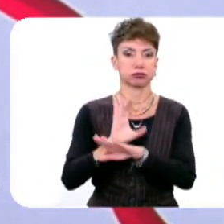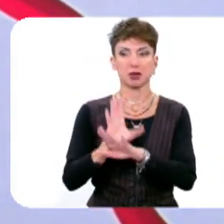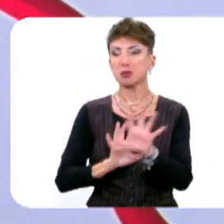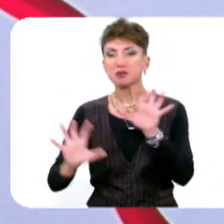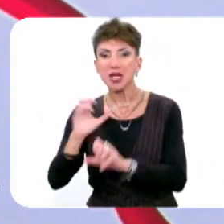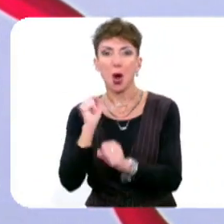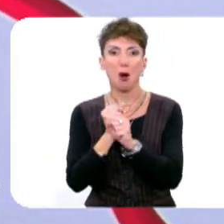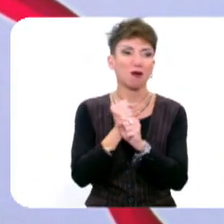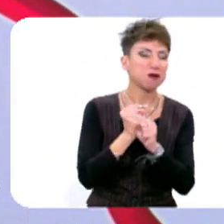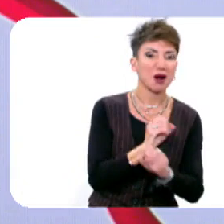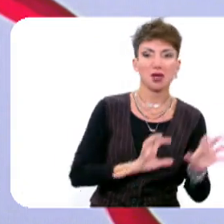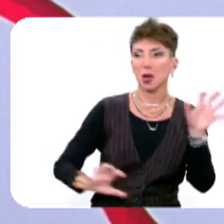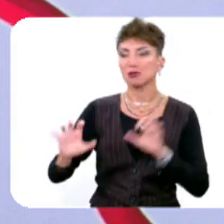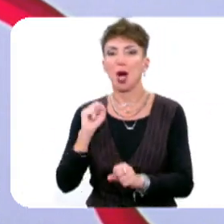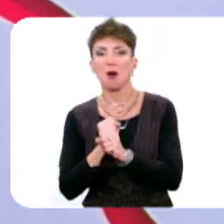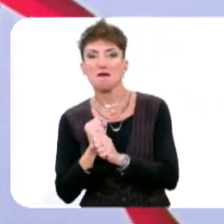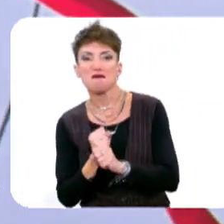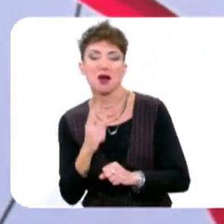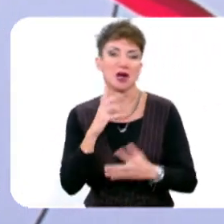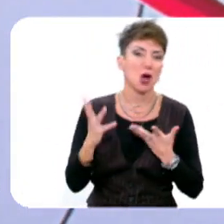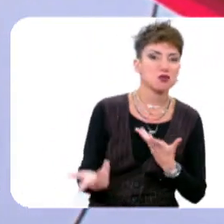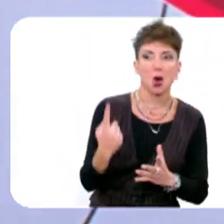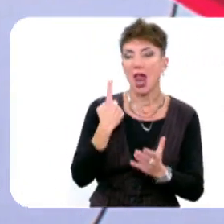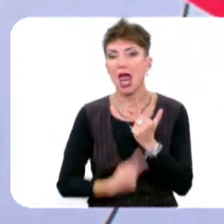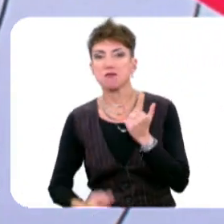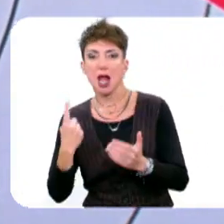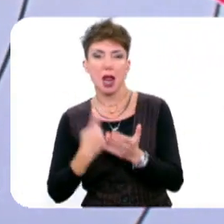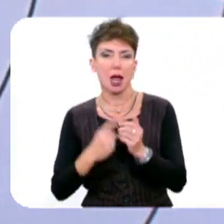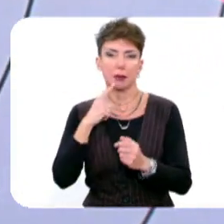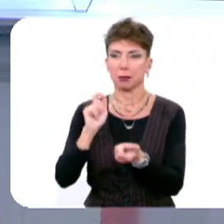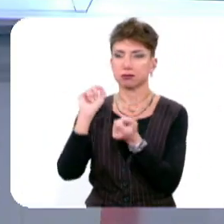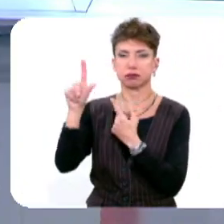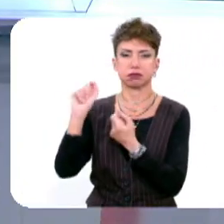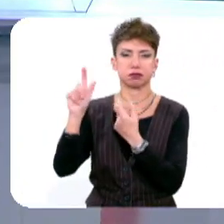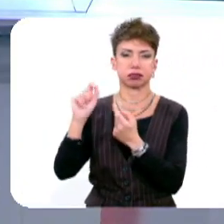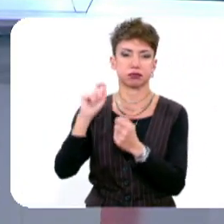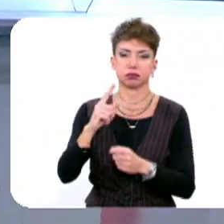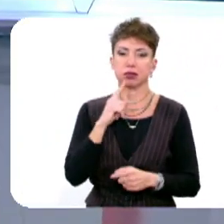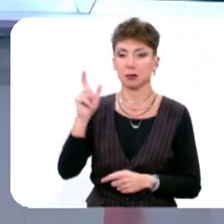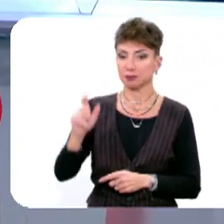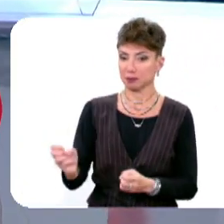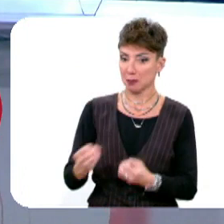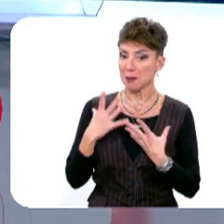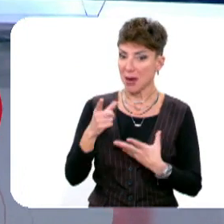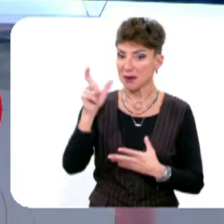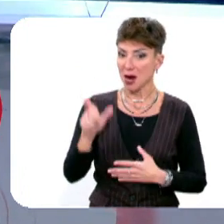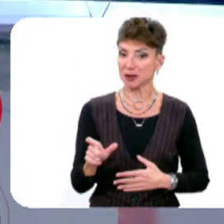που αναζητούν φάρμακα που είναι όμως έλλειψη. Το πώς θα γίνει αυτό θα μας εξηγήσει η Ελένη Λαζάρου. Ελένη.